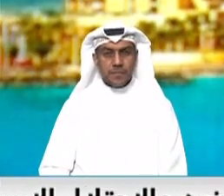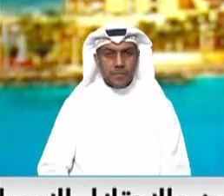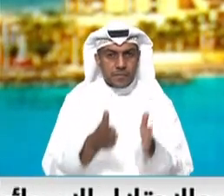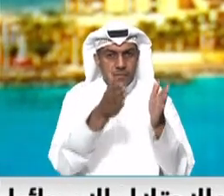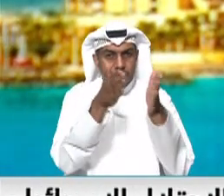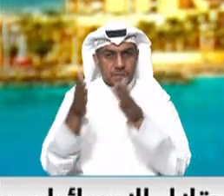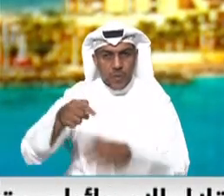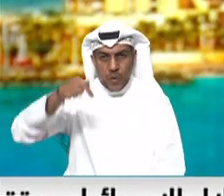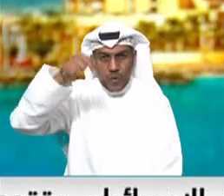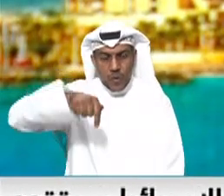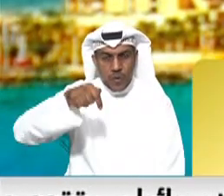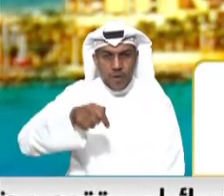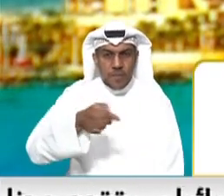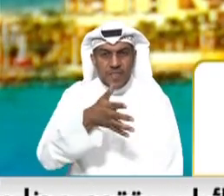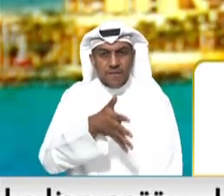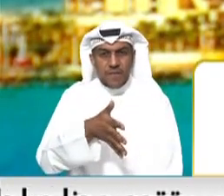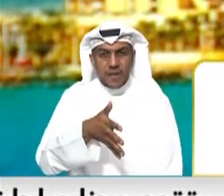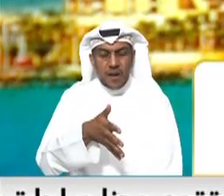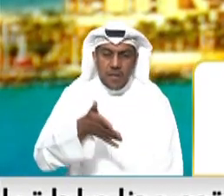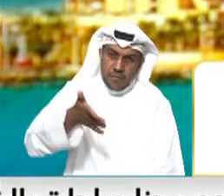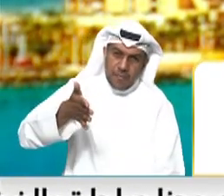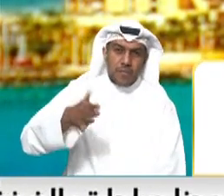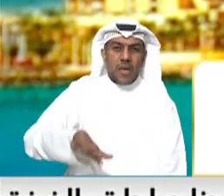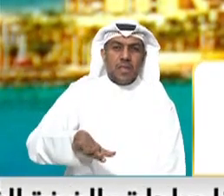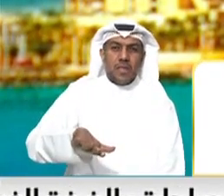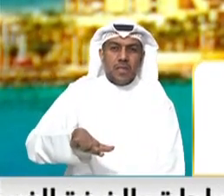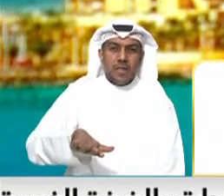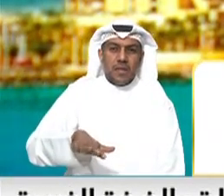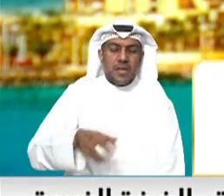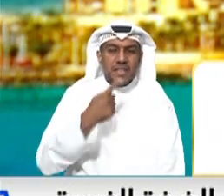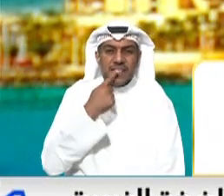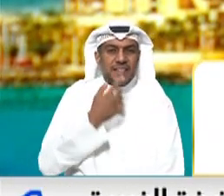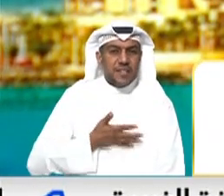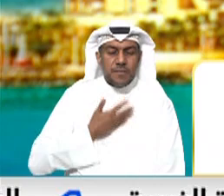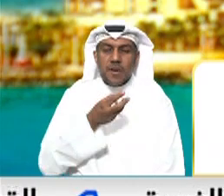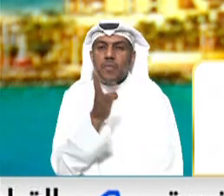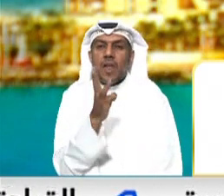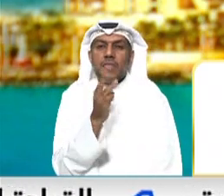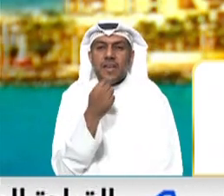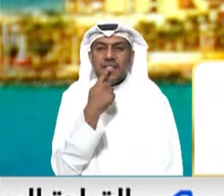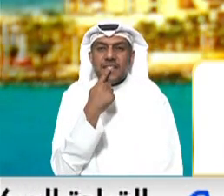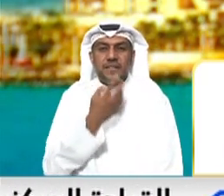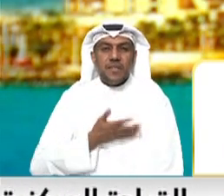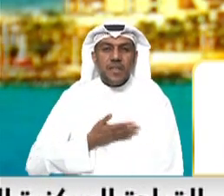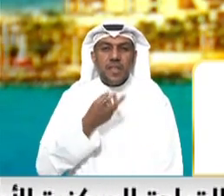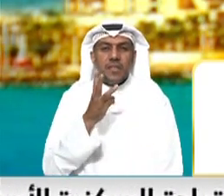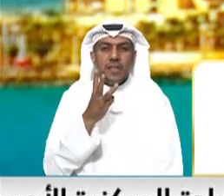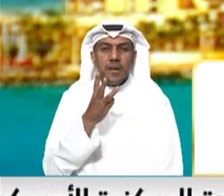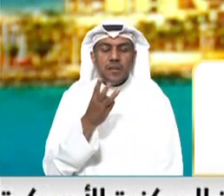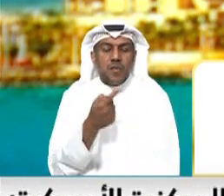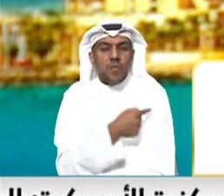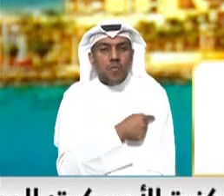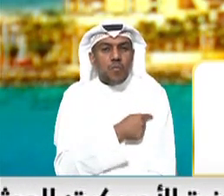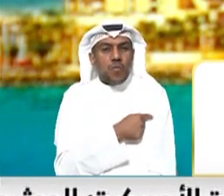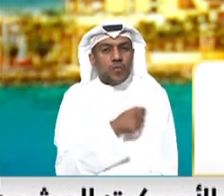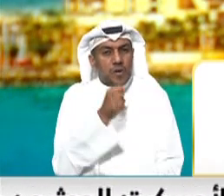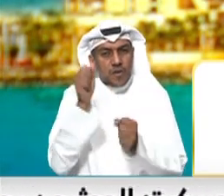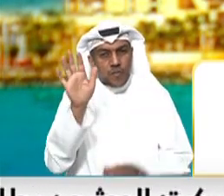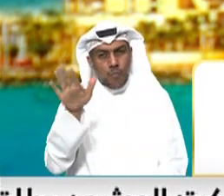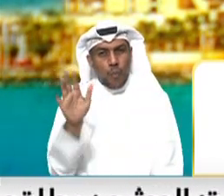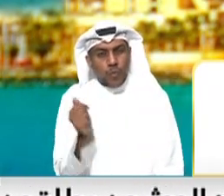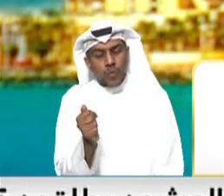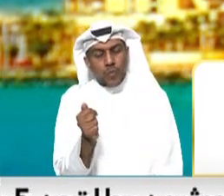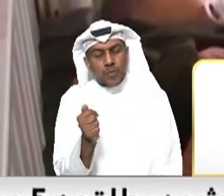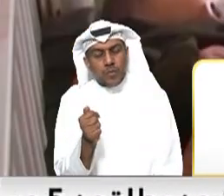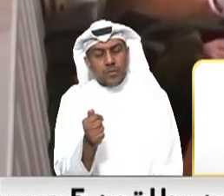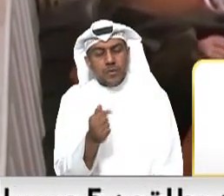استشهد اليوم الطفل الفلسطيني عبد القادر السرحي ذو 13 عاما في مستشفى شهداء الأقصى بدير البلح وسط قطاع